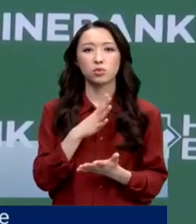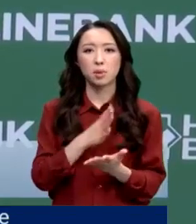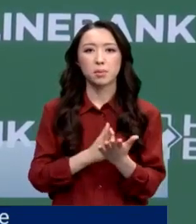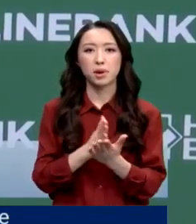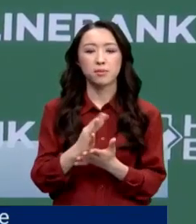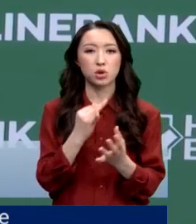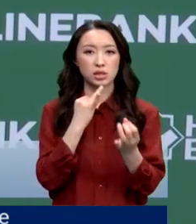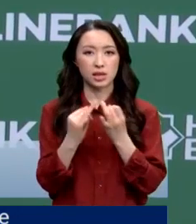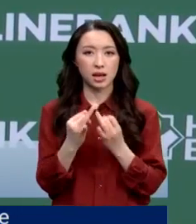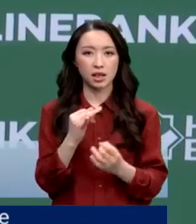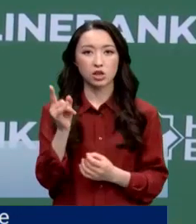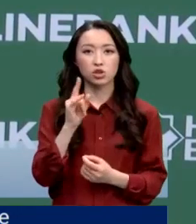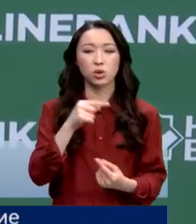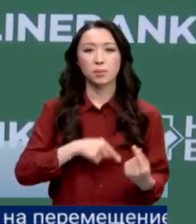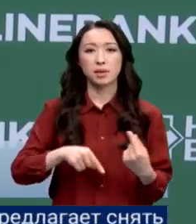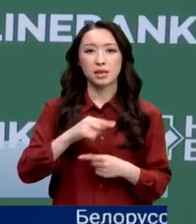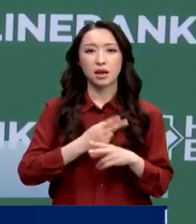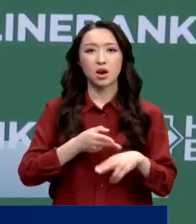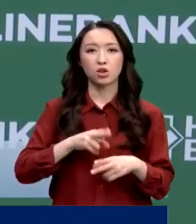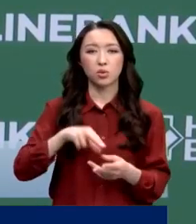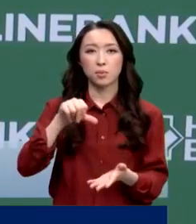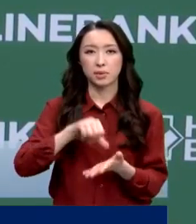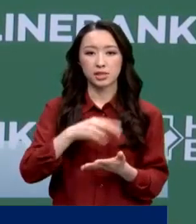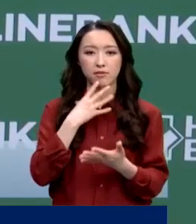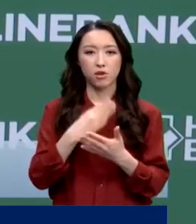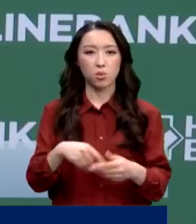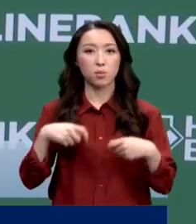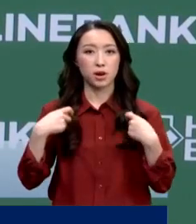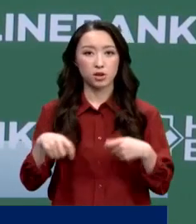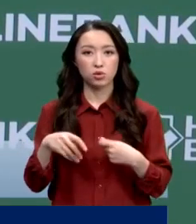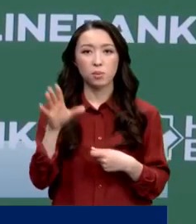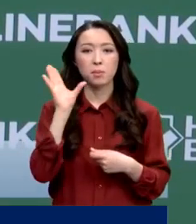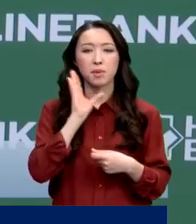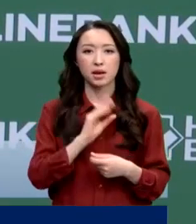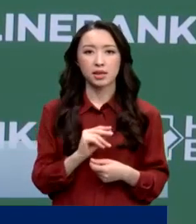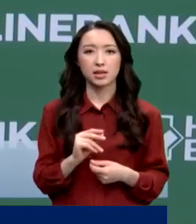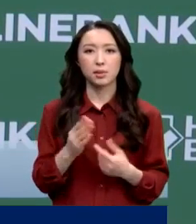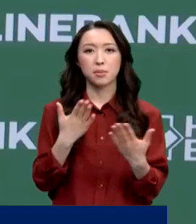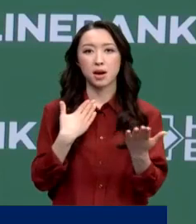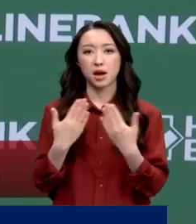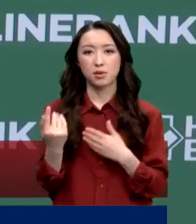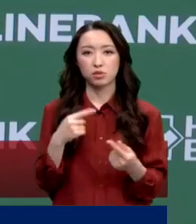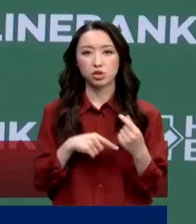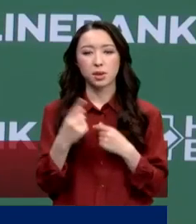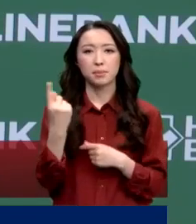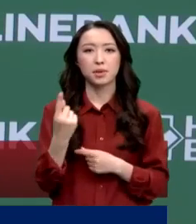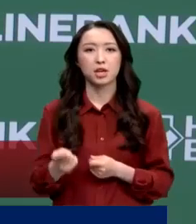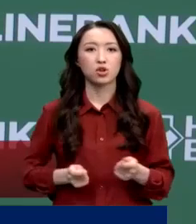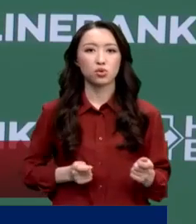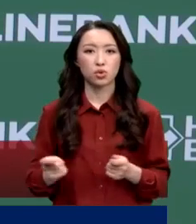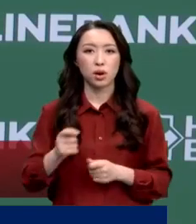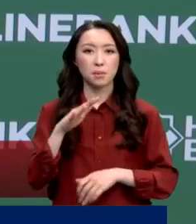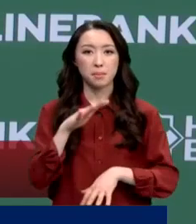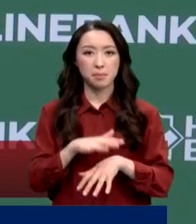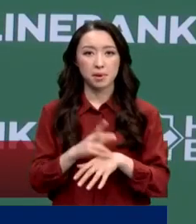чтобы бизнесмены, которые представляют здесь свою продукцию, могли непосредственно пообщаться с первым руководителем банка,